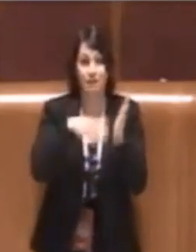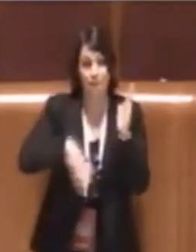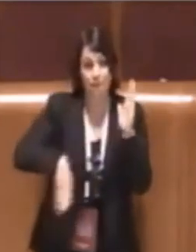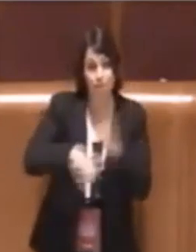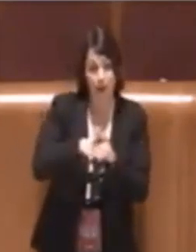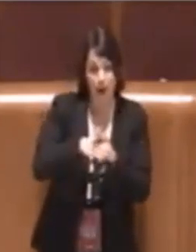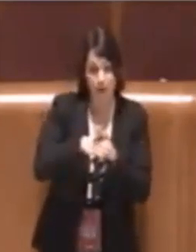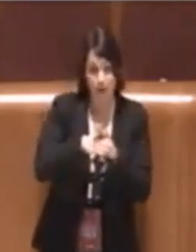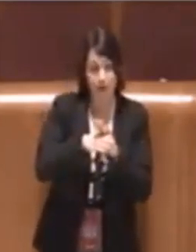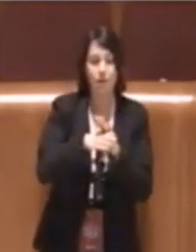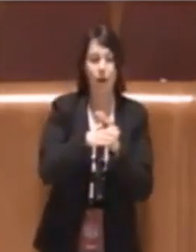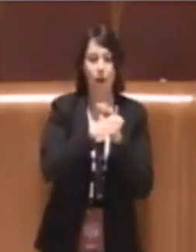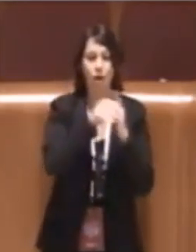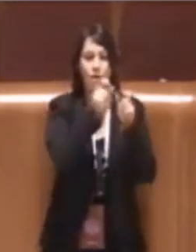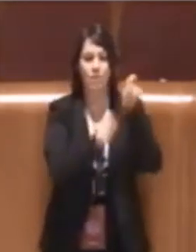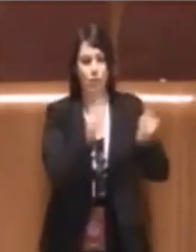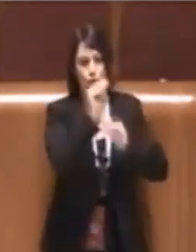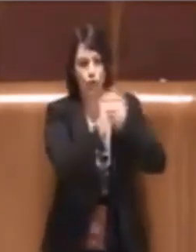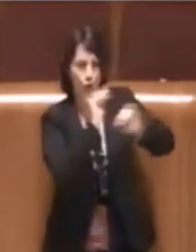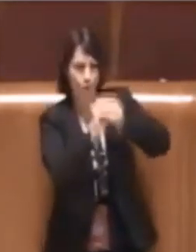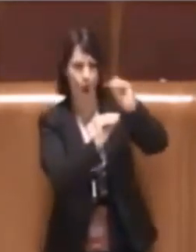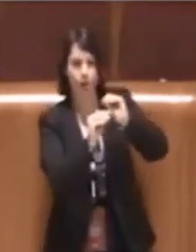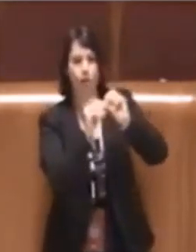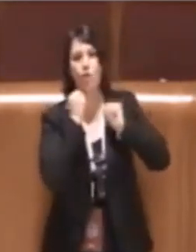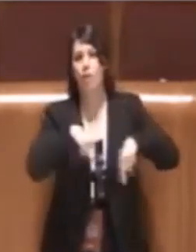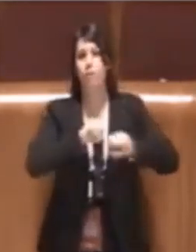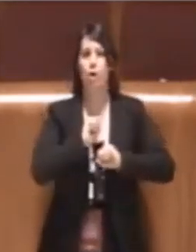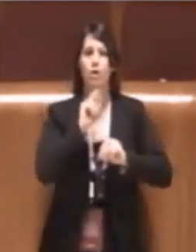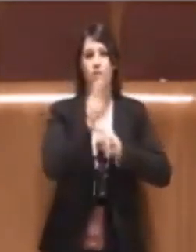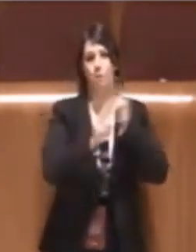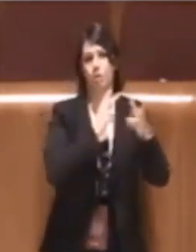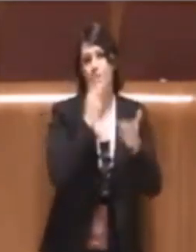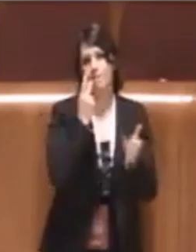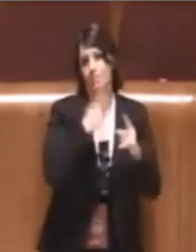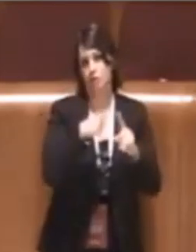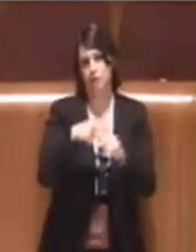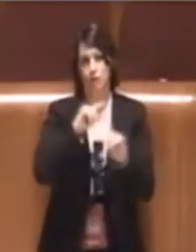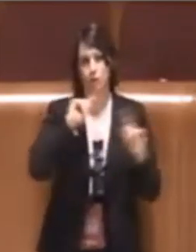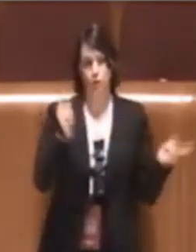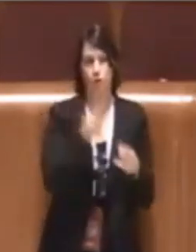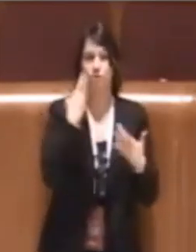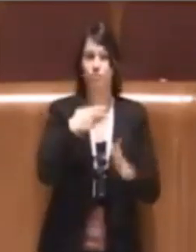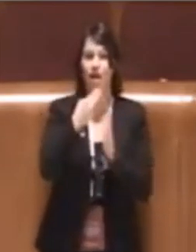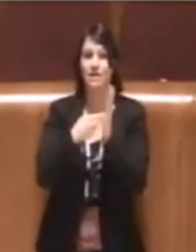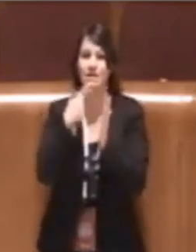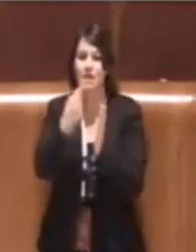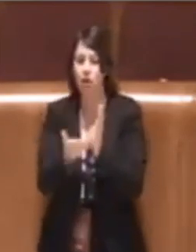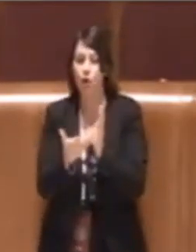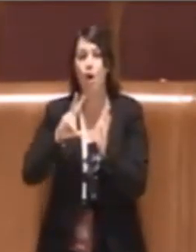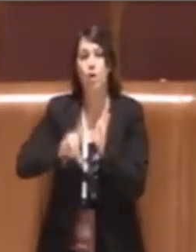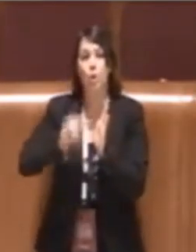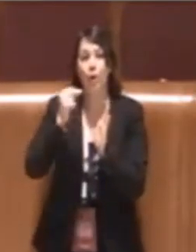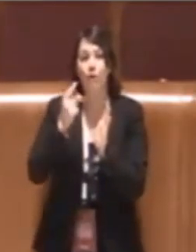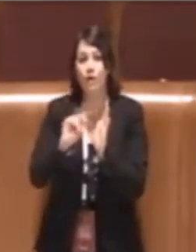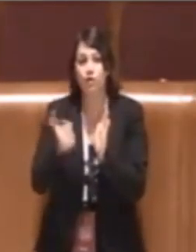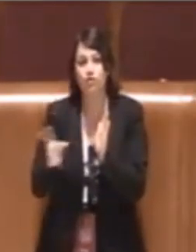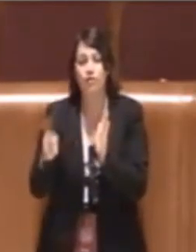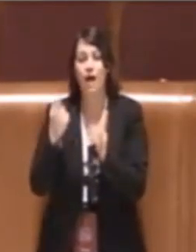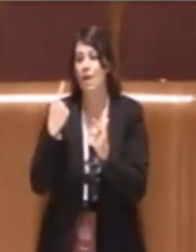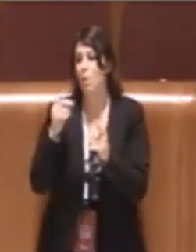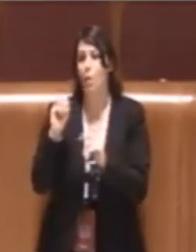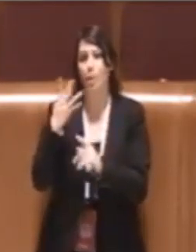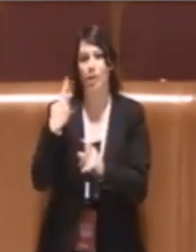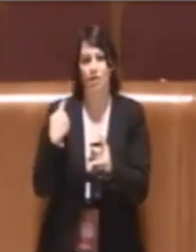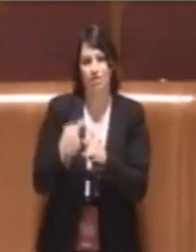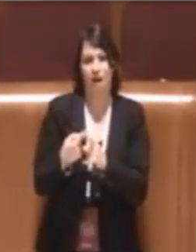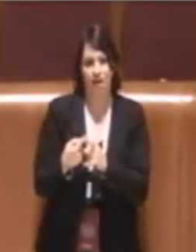una previsione dei numeri che ci aspettiamo, ma naturalmente finché non è chiuso tutto l'iter non possiamo avere